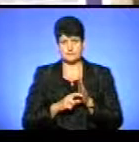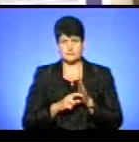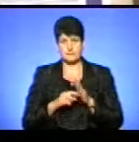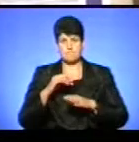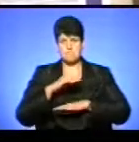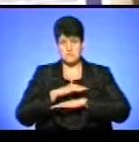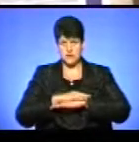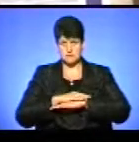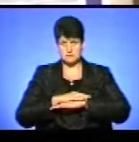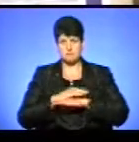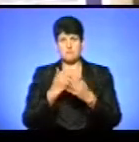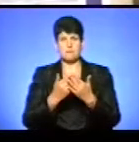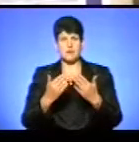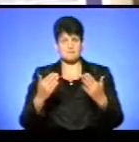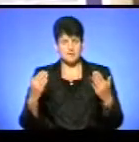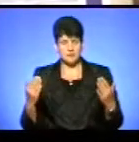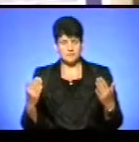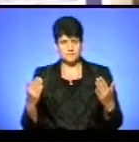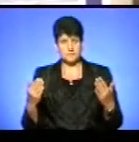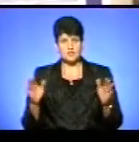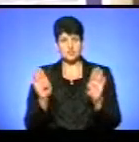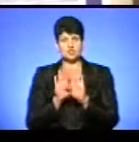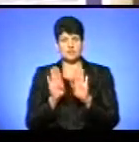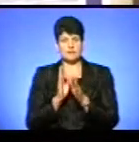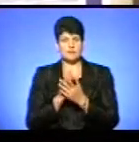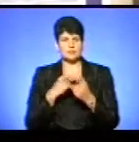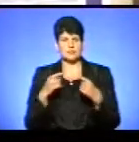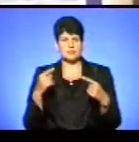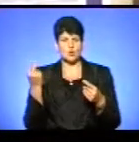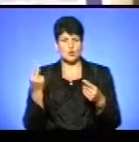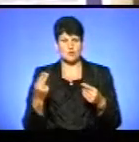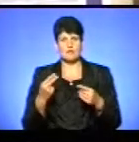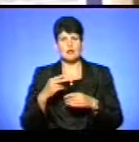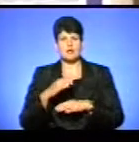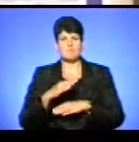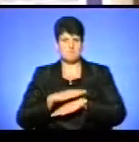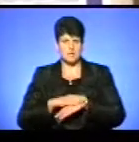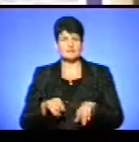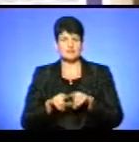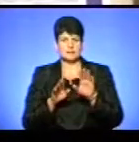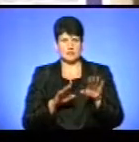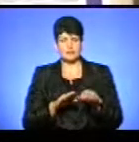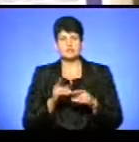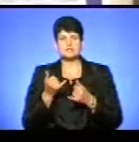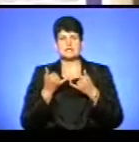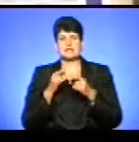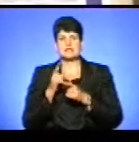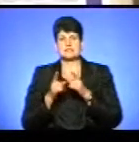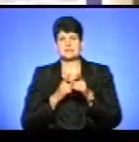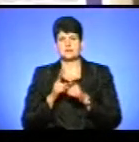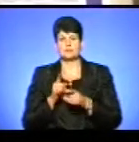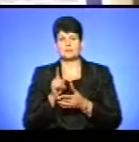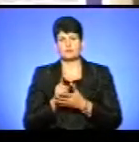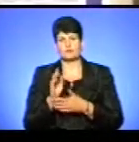парт, меблі, шафи повинні бути різнокольорові, парти теж. Для зміни вони